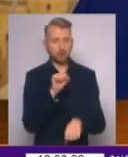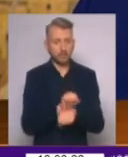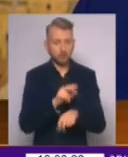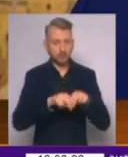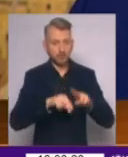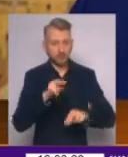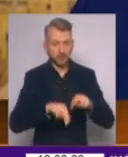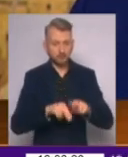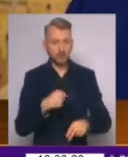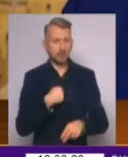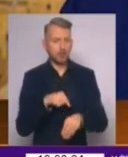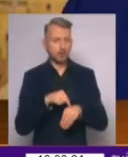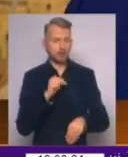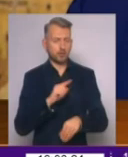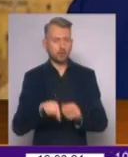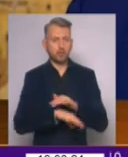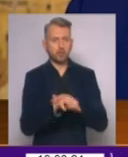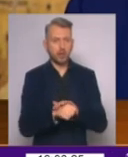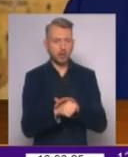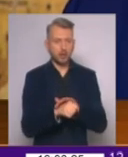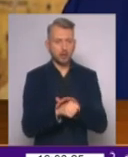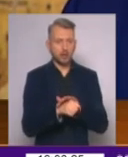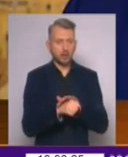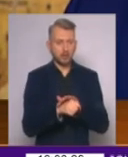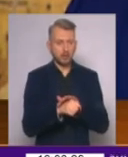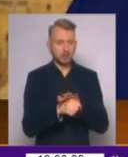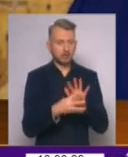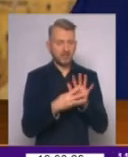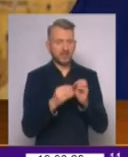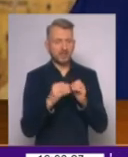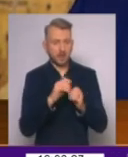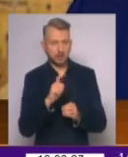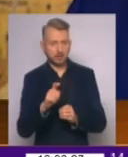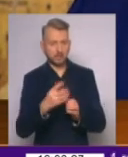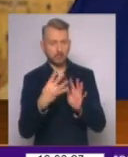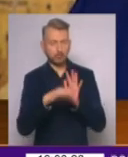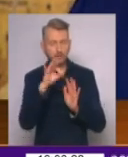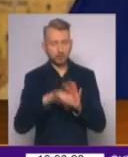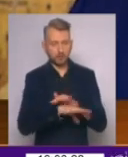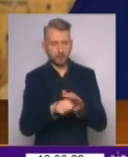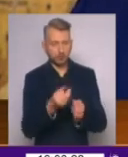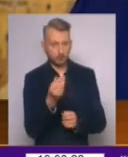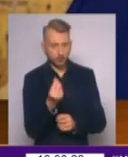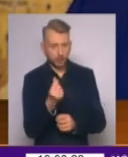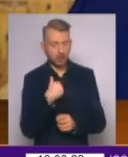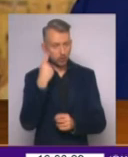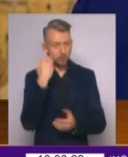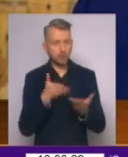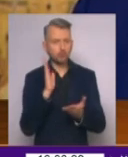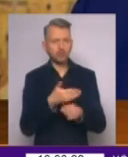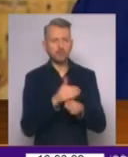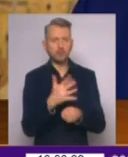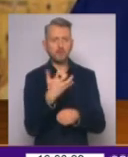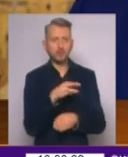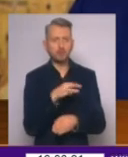то мені таке відчуття, що вкрали 9 десятих. 90% вкрадених грошей. Тому я думаю, що якщо буде виділено 500